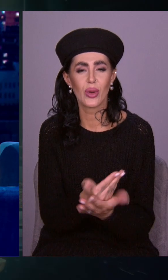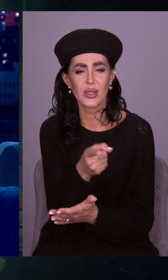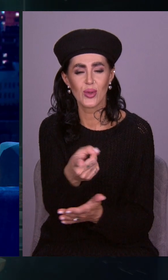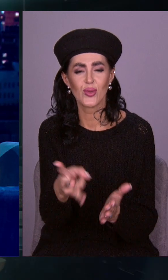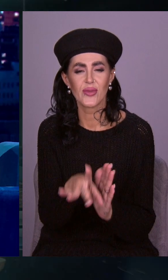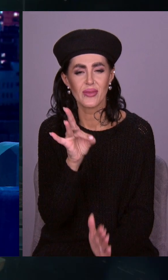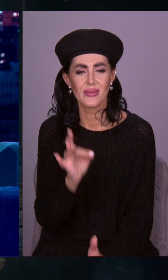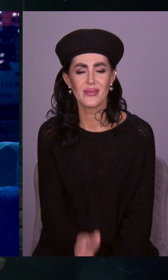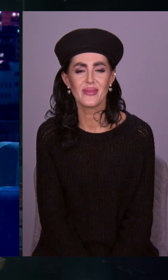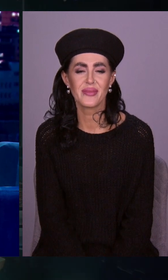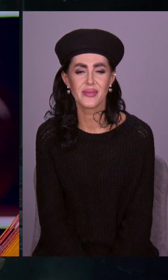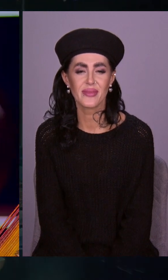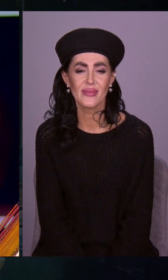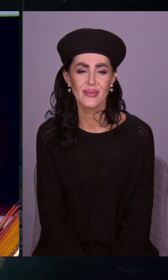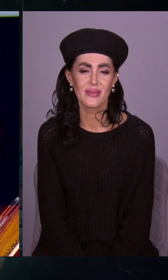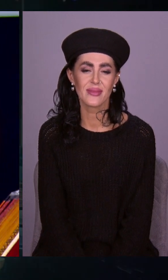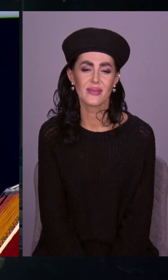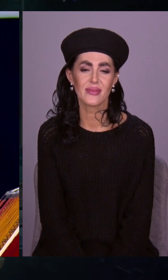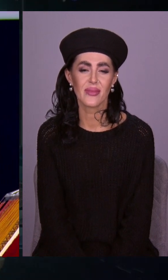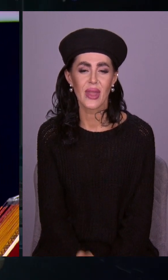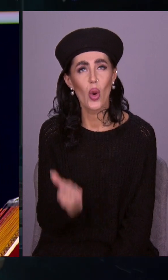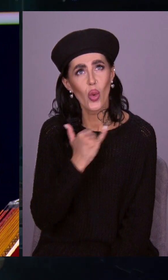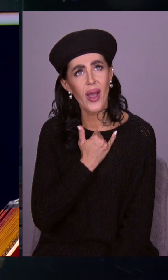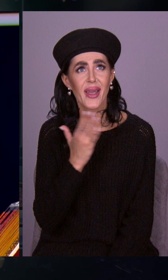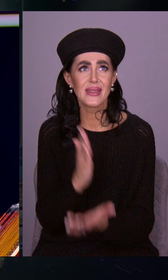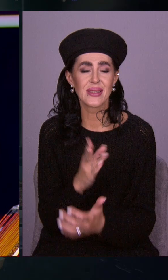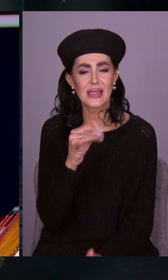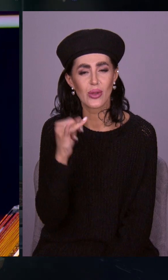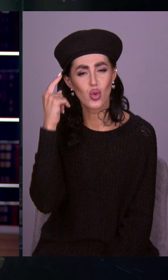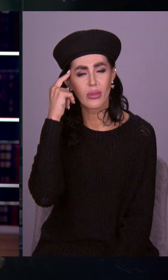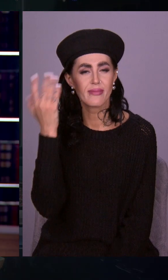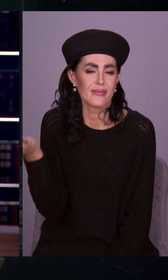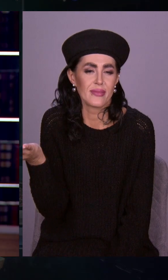Ну, буде, от я, ну, чи є в мене думки, як це показати? Ні.